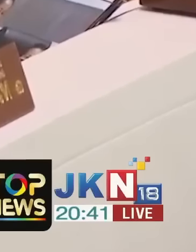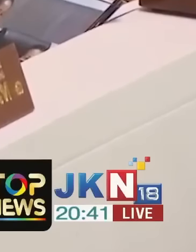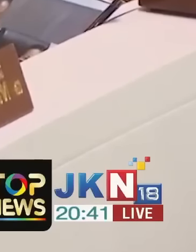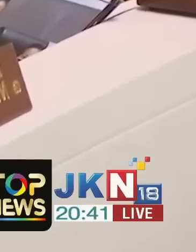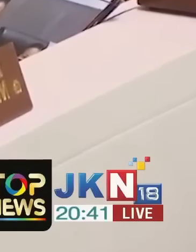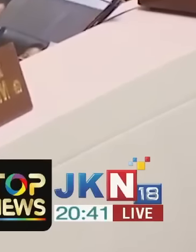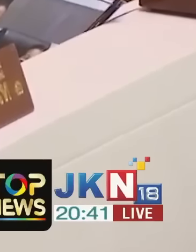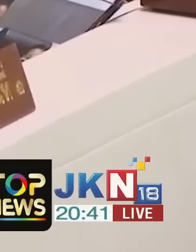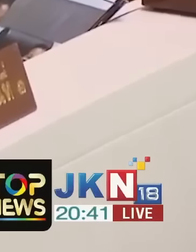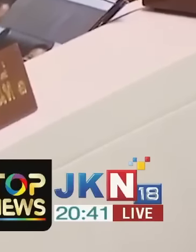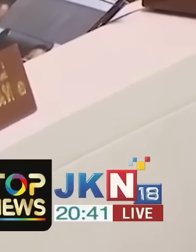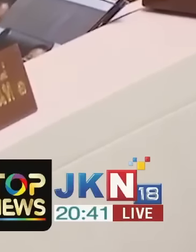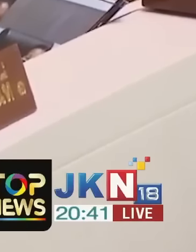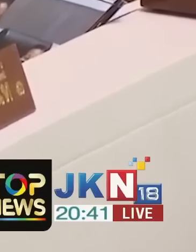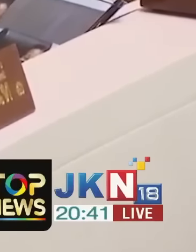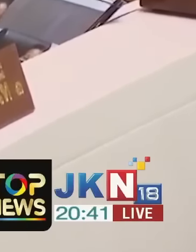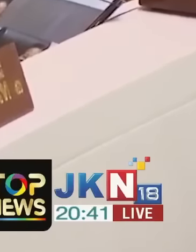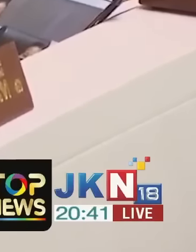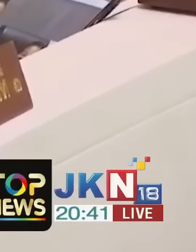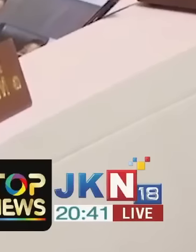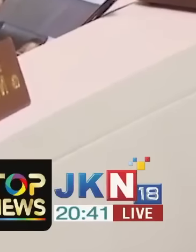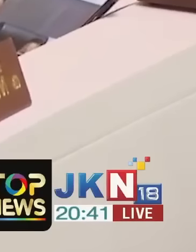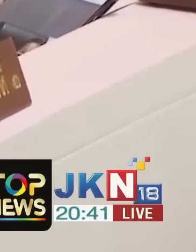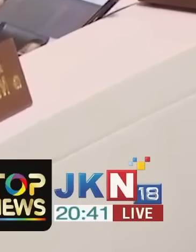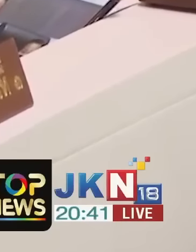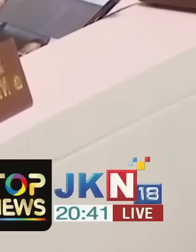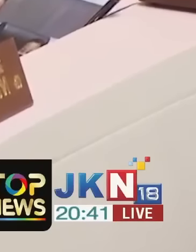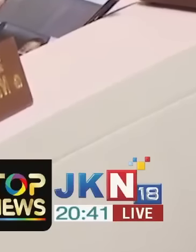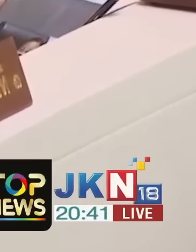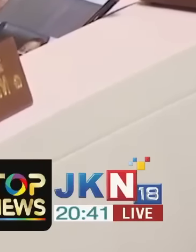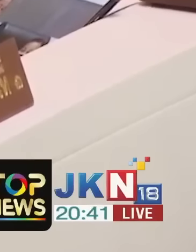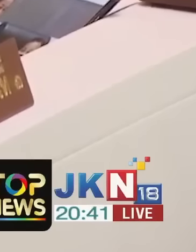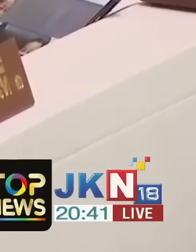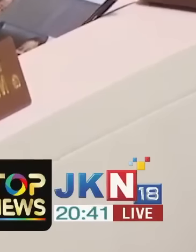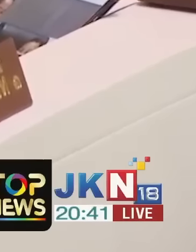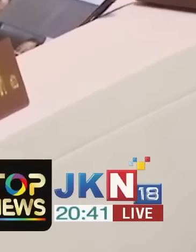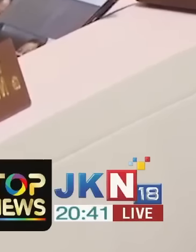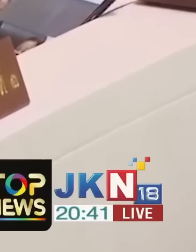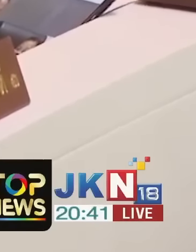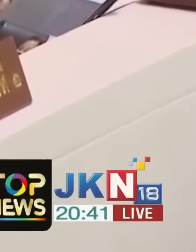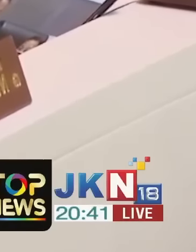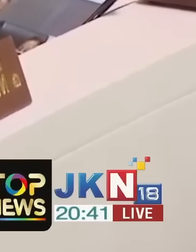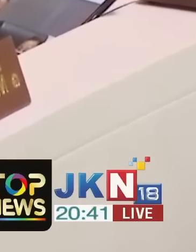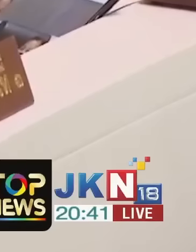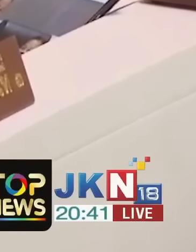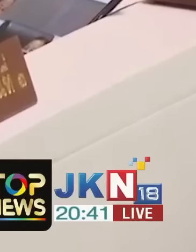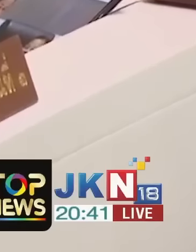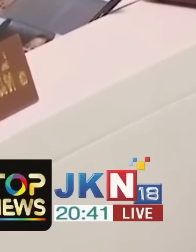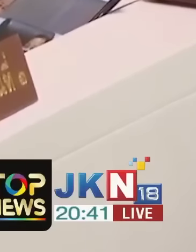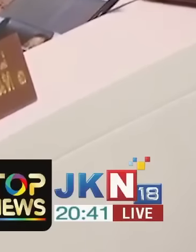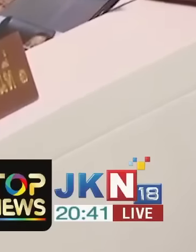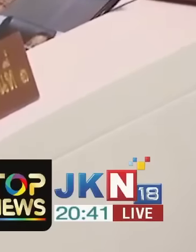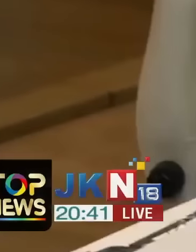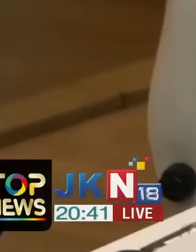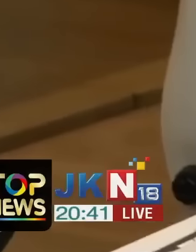แล้วจะเอาไปใช้จ่ายในส่วนที่จำเป็น คือคำพูดของคุณแดงเนี่ยไม่ได้บีบคั้นอะไรมากนะ